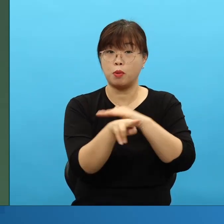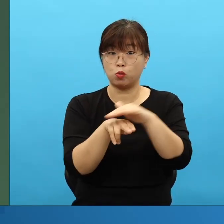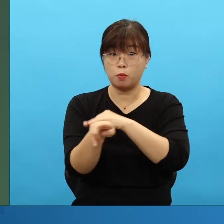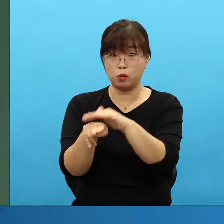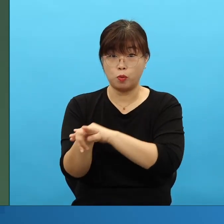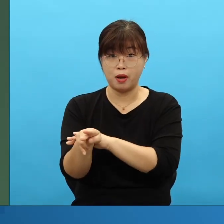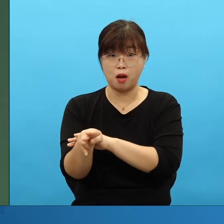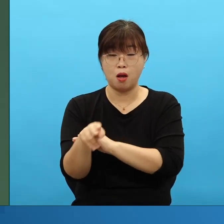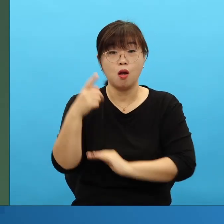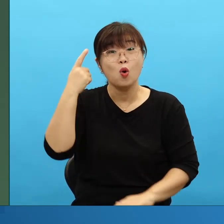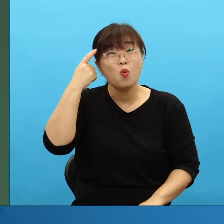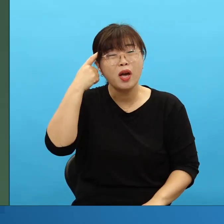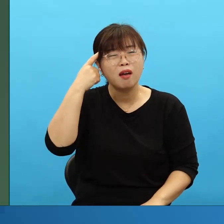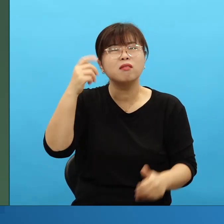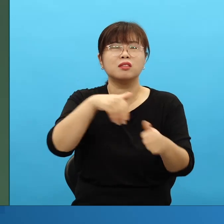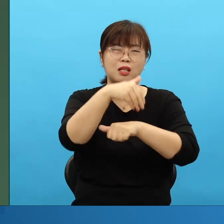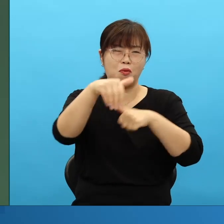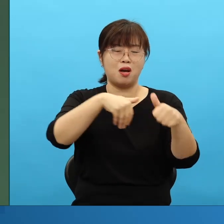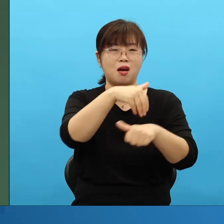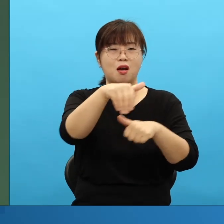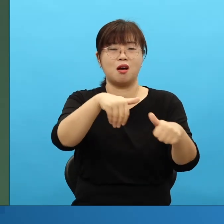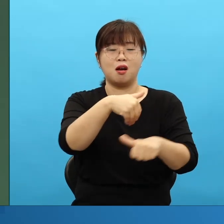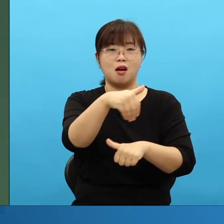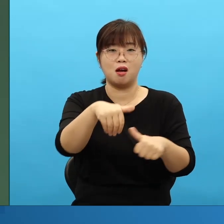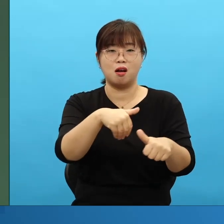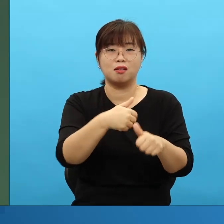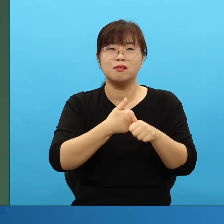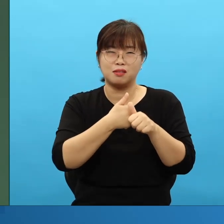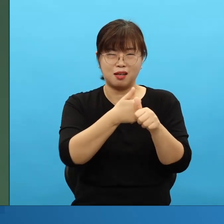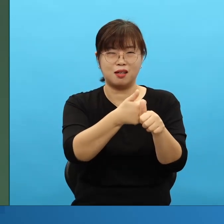무엇을 주신다고 하니까요.